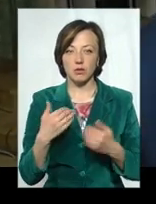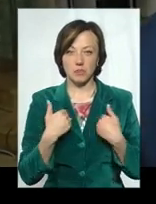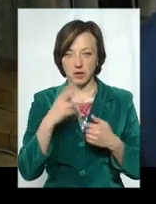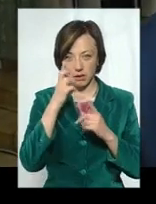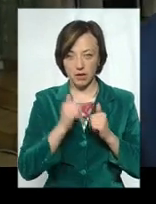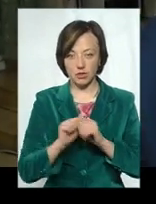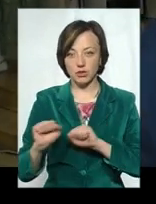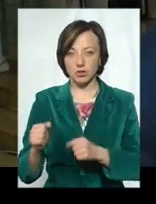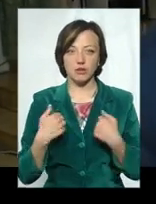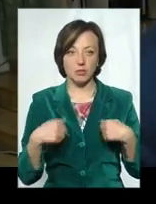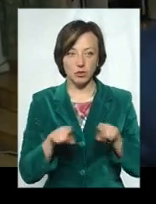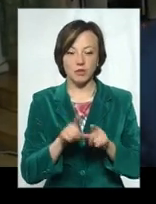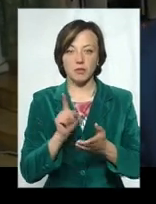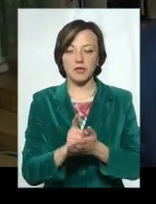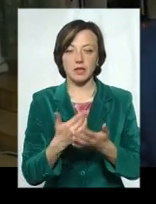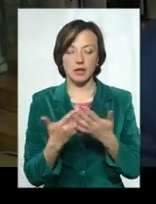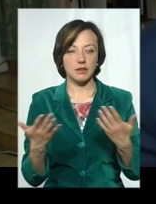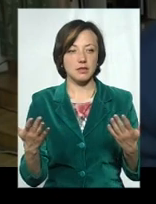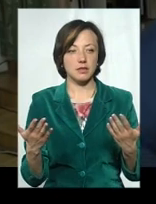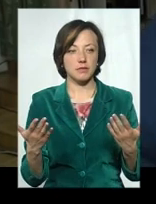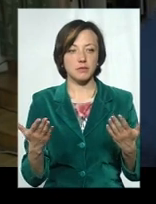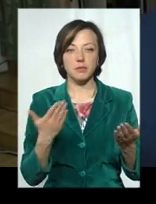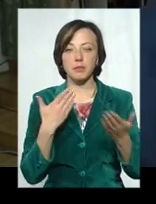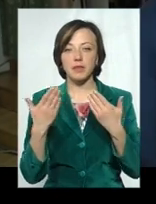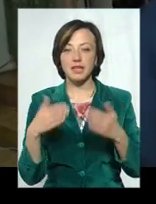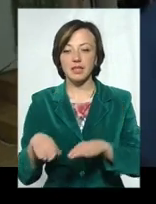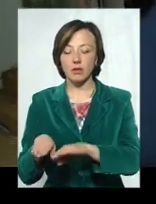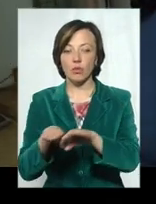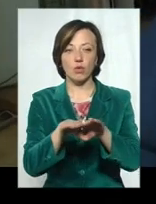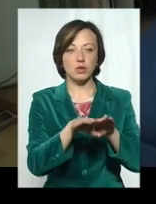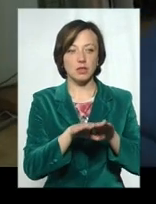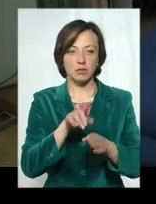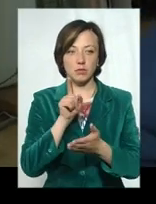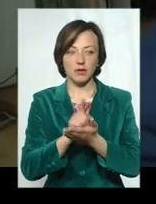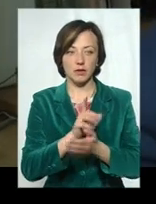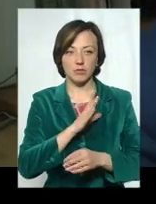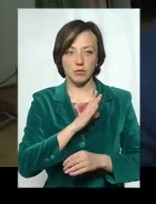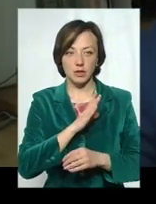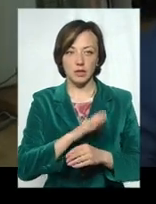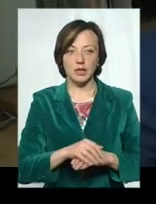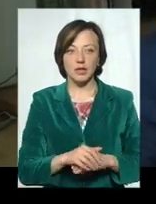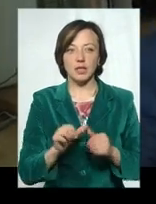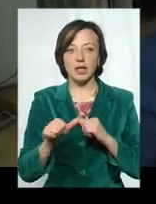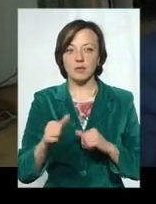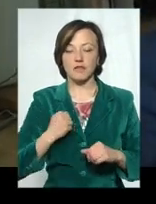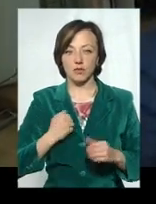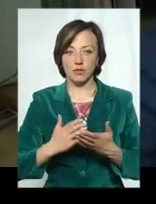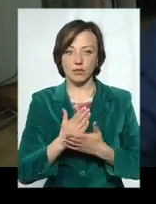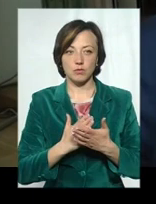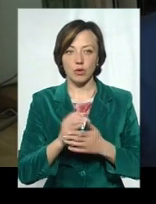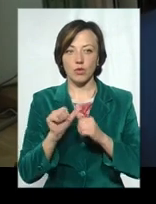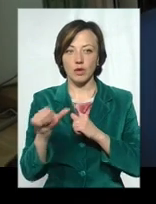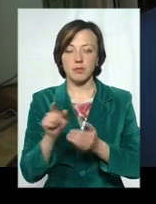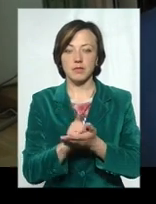захищали, нам теж пенсія повинна бути різна. Підхід повинен бути один для всіх, крім військовослужбовців. У них